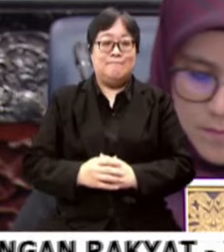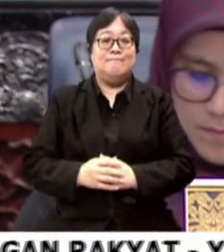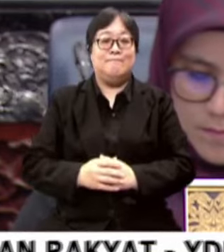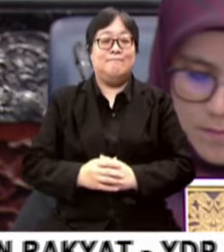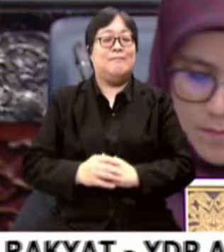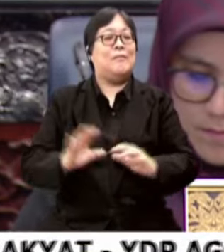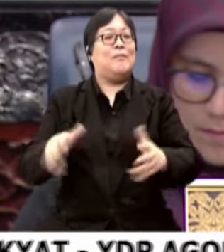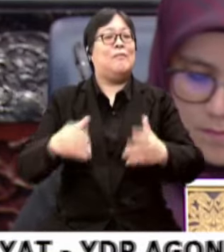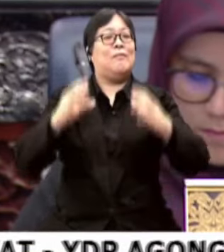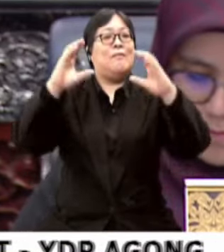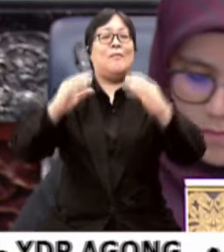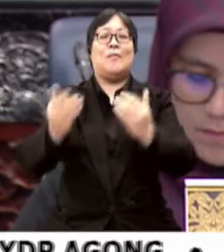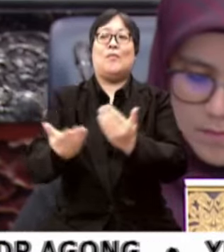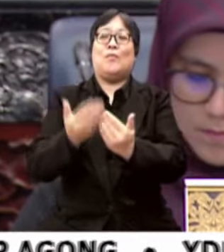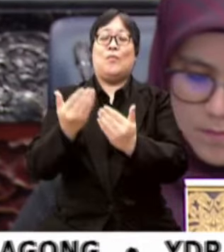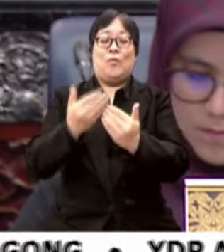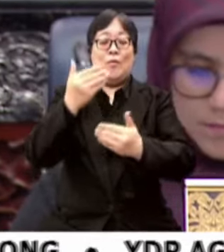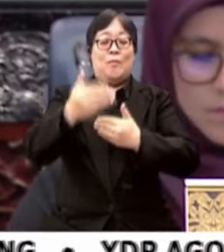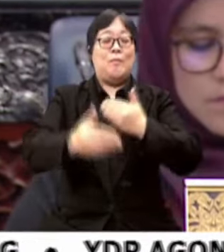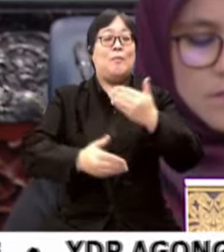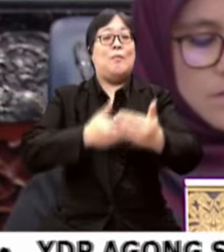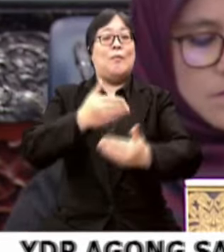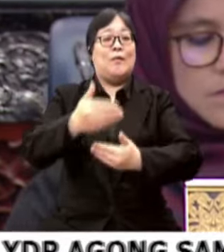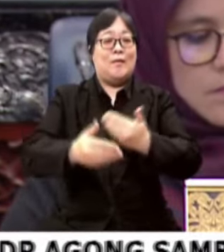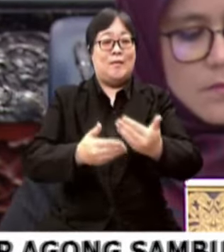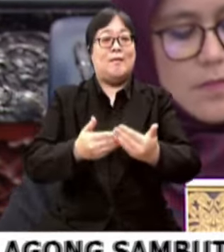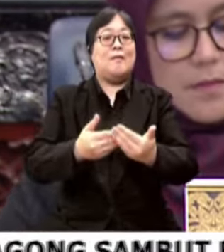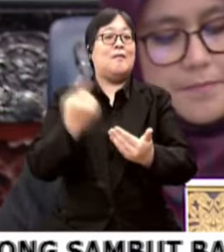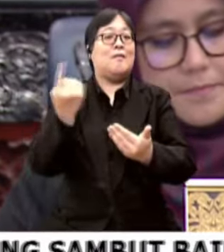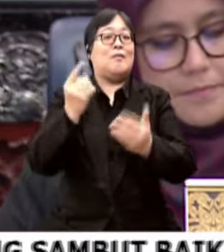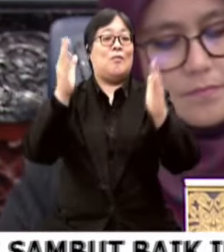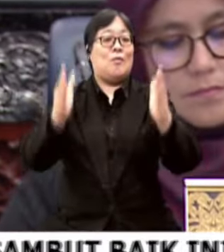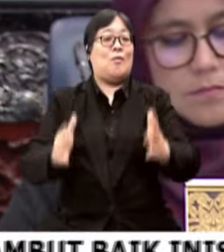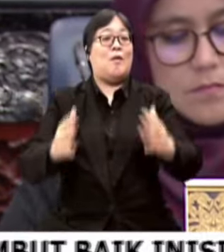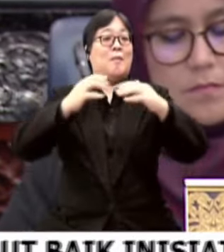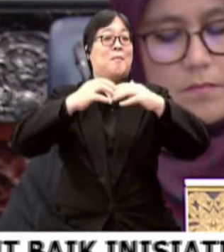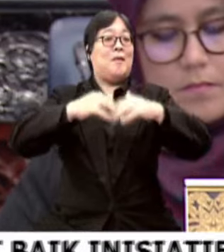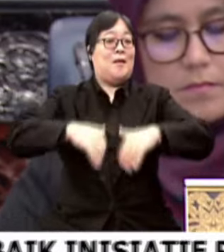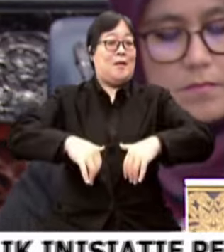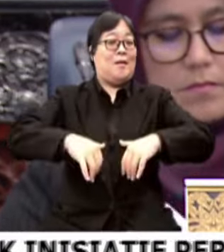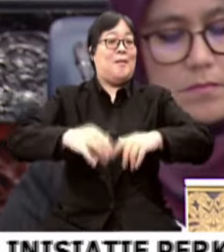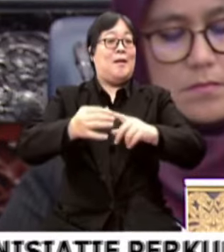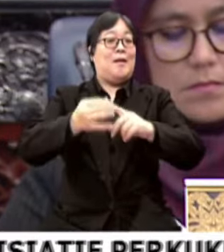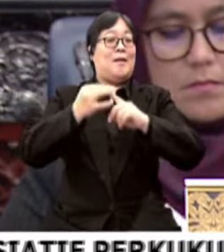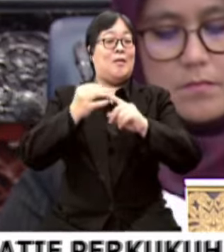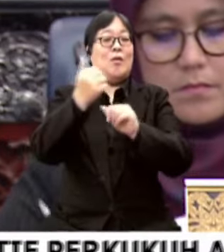mempermudahkan Proses pelepasan seseorang background terutamanya